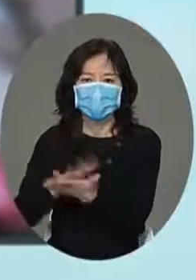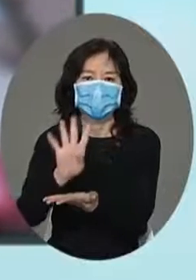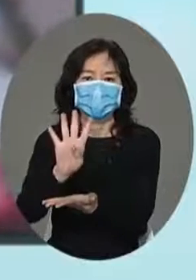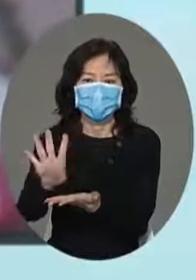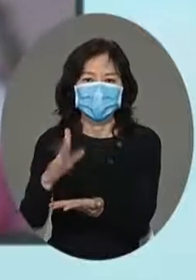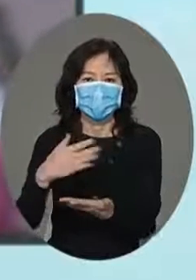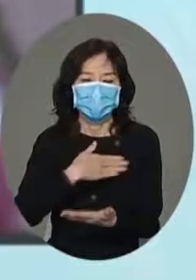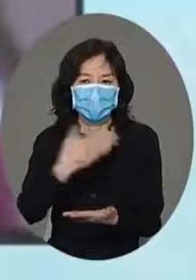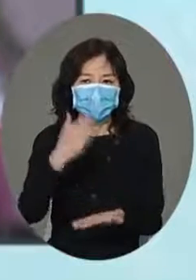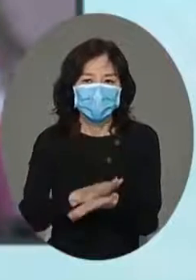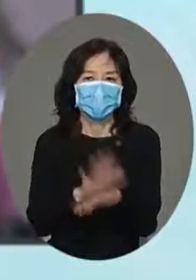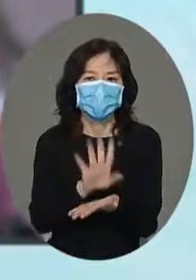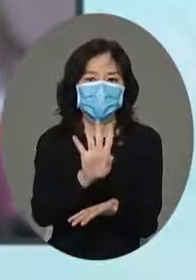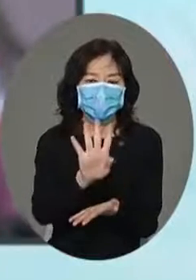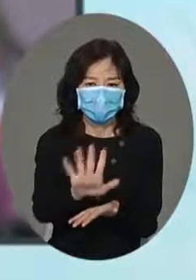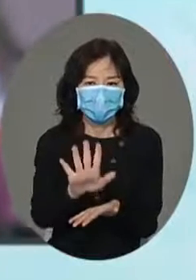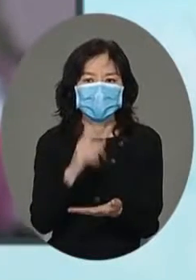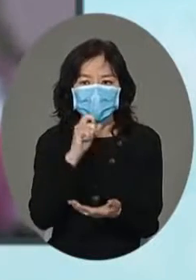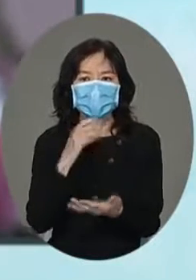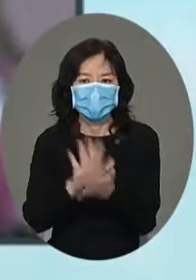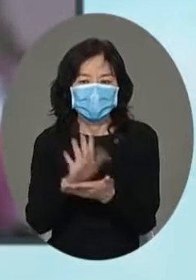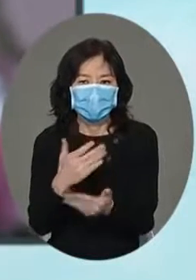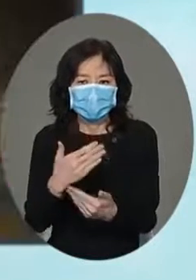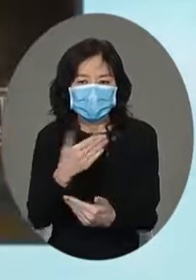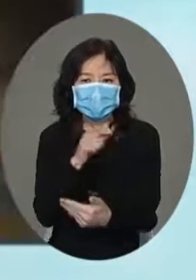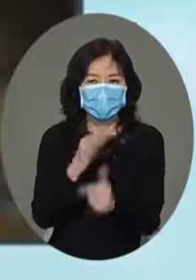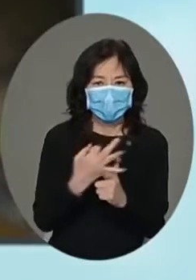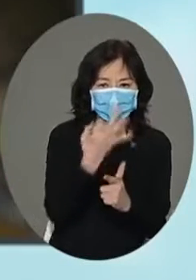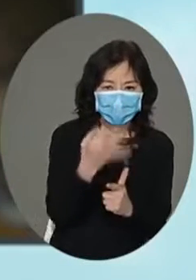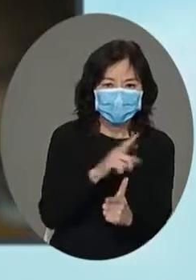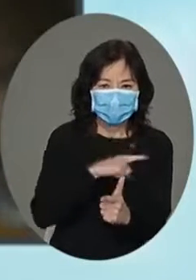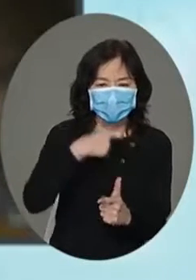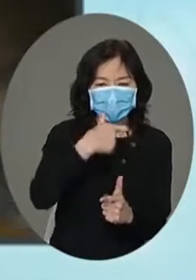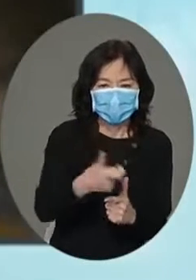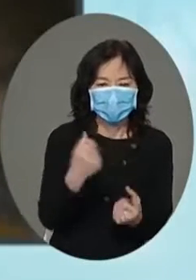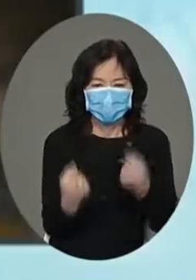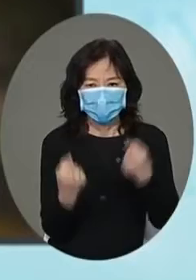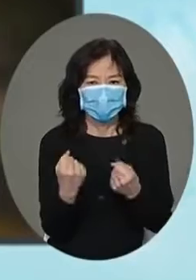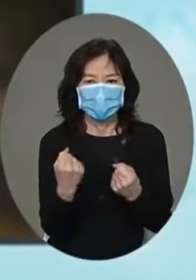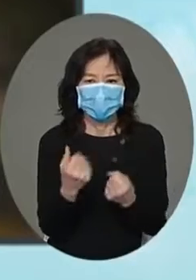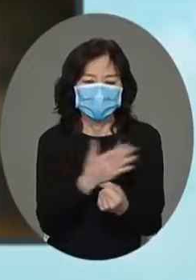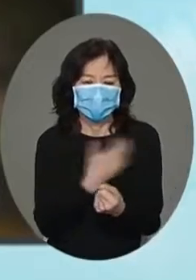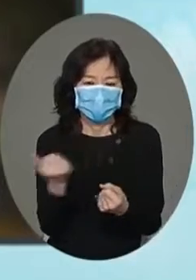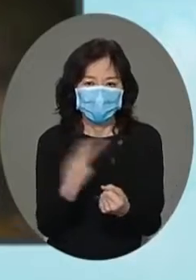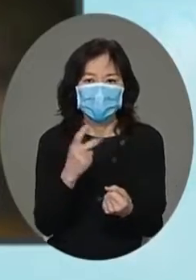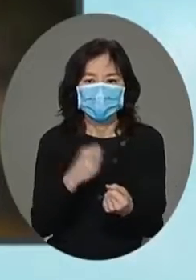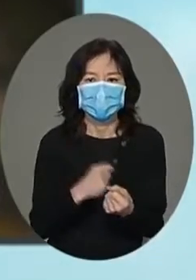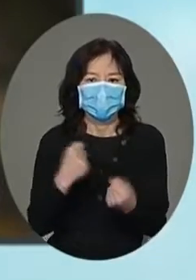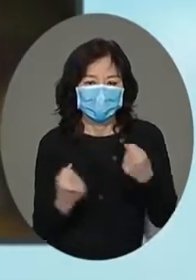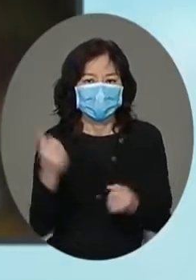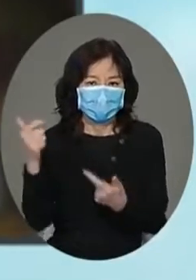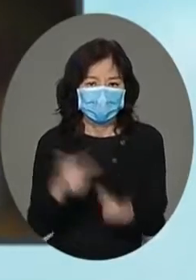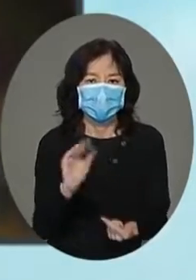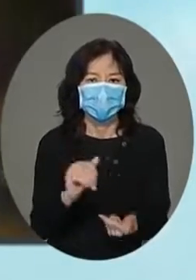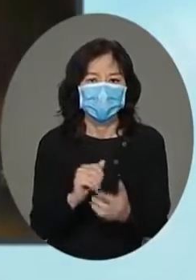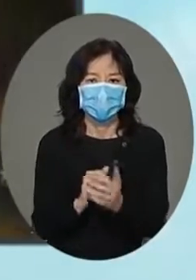禁，停牌5年。被告要在停牌完结之前3个月自费修读驾驶改善课程，才可以揸翻